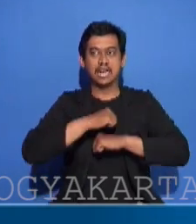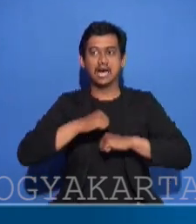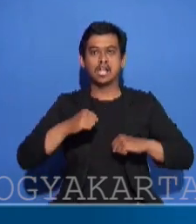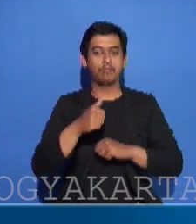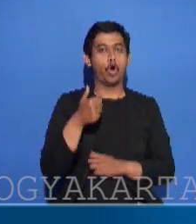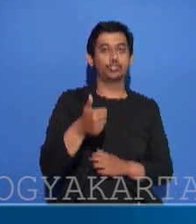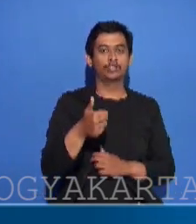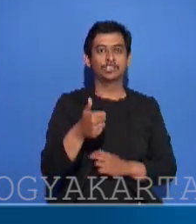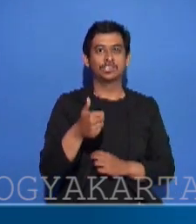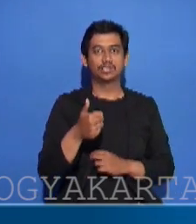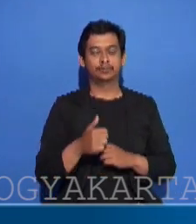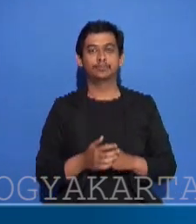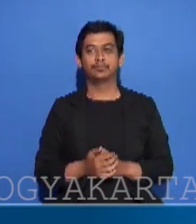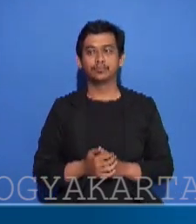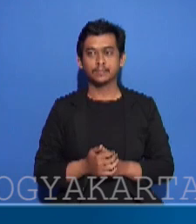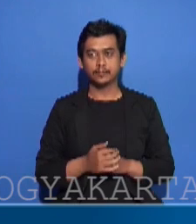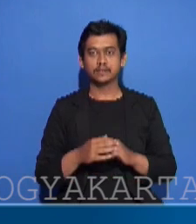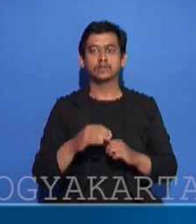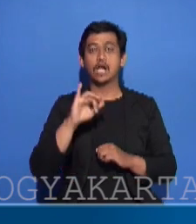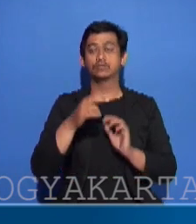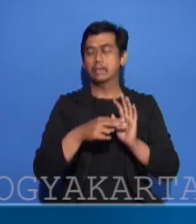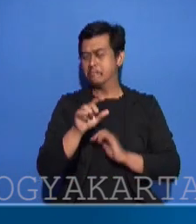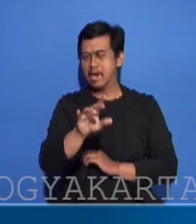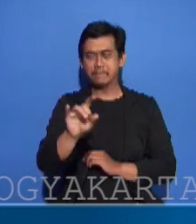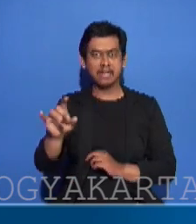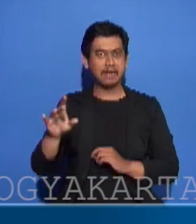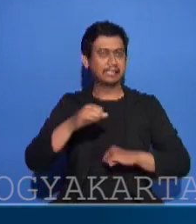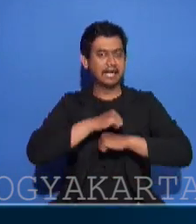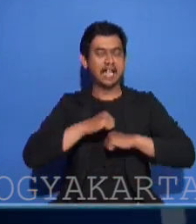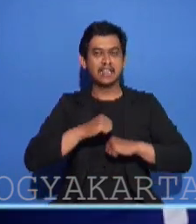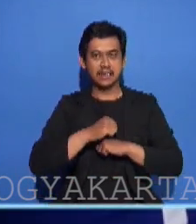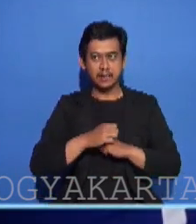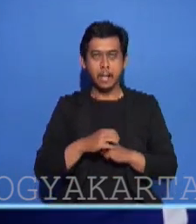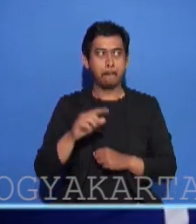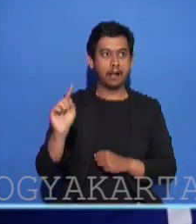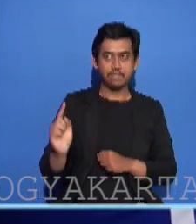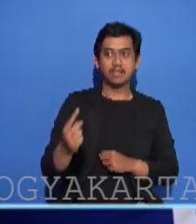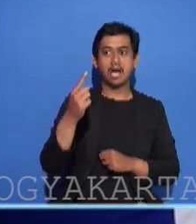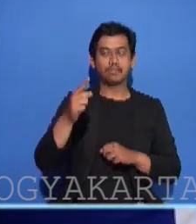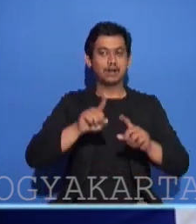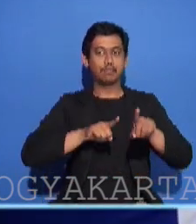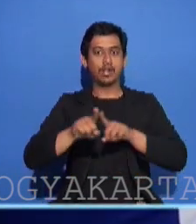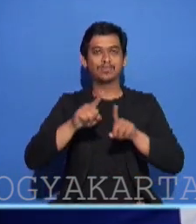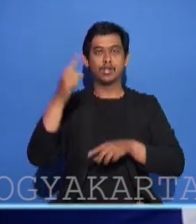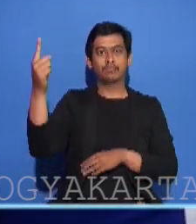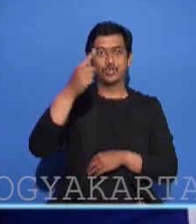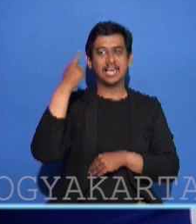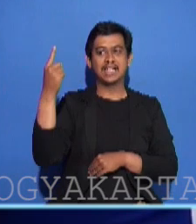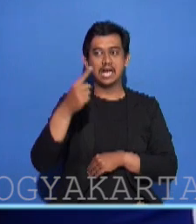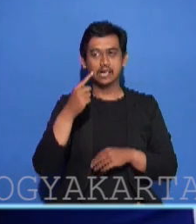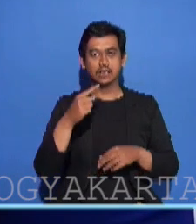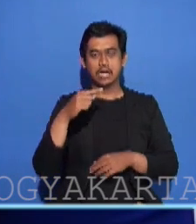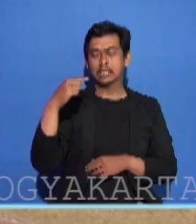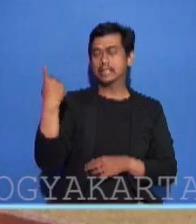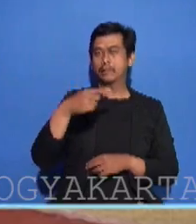dari berbagai nomor ya yang diperlukan untuk utamanya Kejurnas dan tentu kita berharap nanti bisa